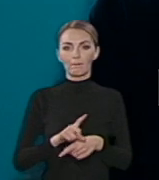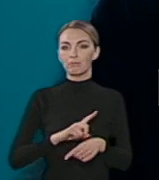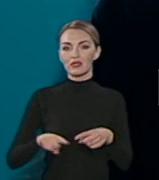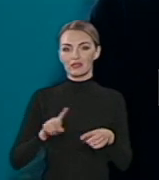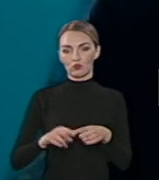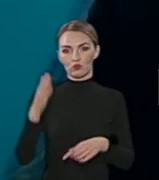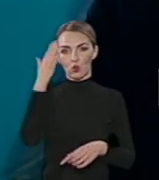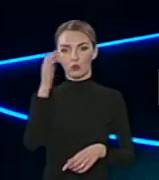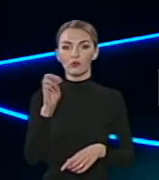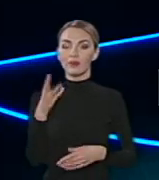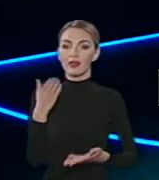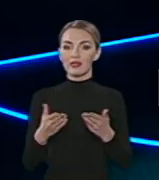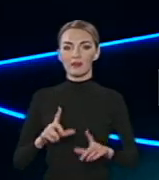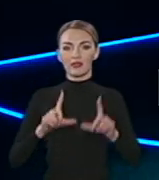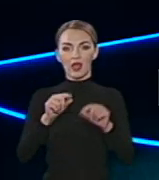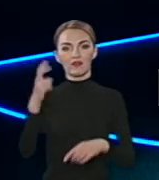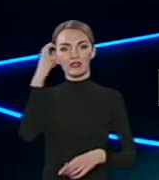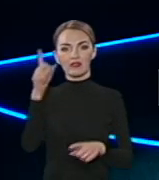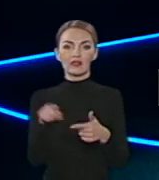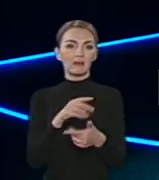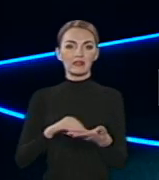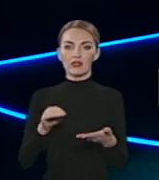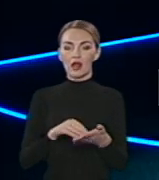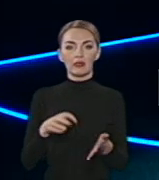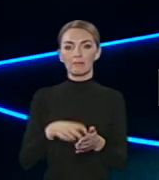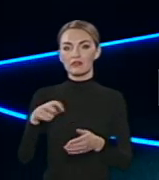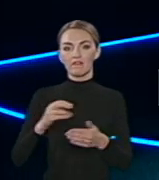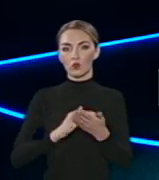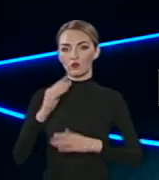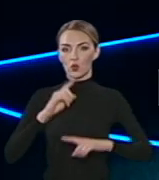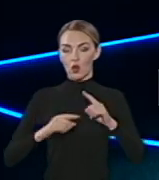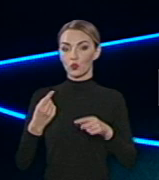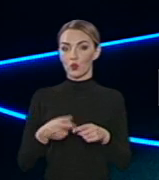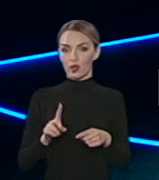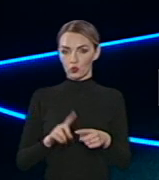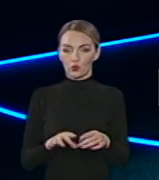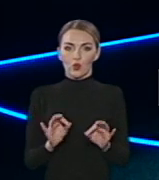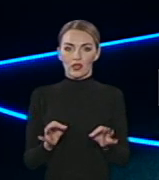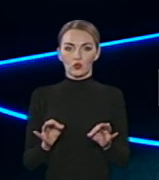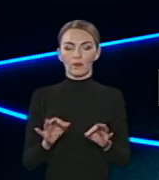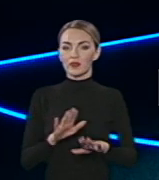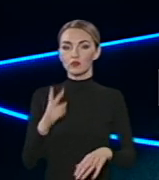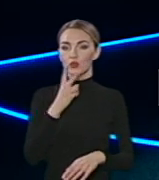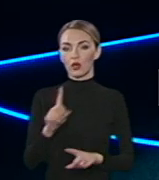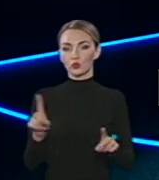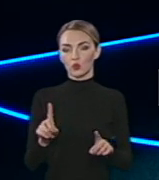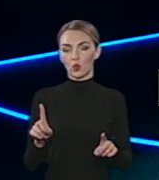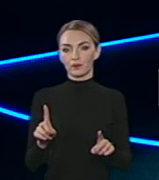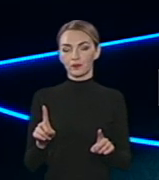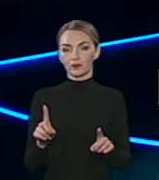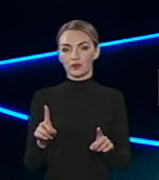быстрым способом, чем если бы они ехали в Киев или писали какие-то письма в Верховную Раду. Поэтому, конечно же, несмотря на то, что